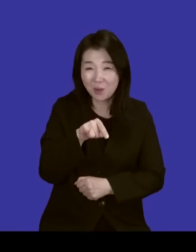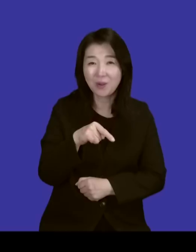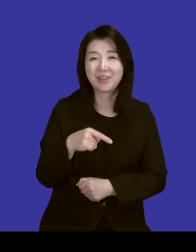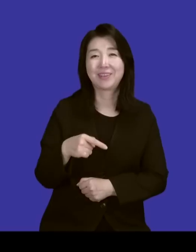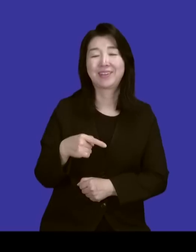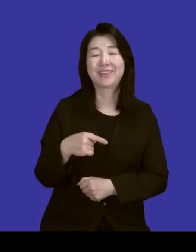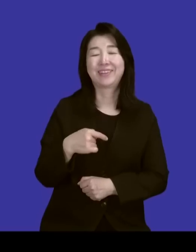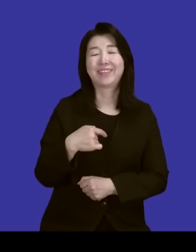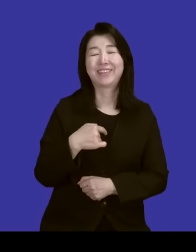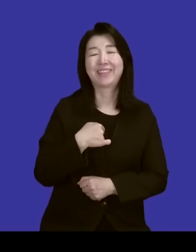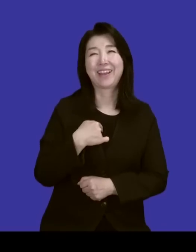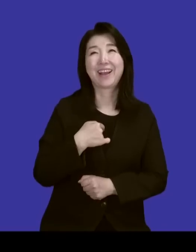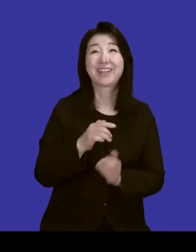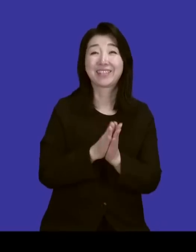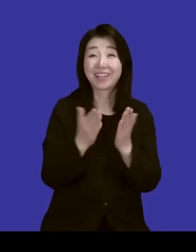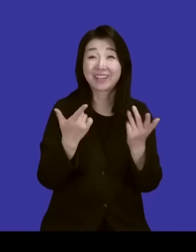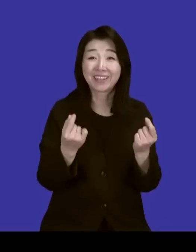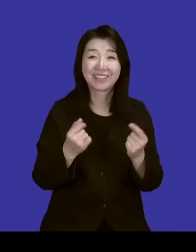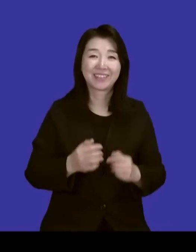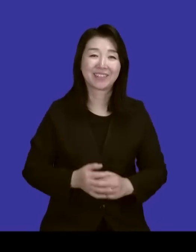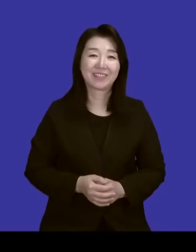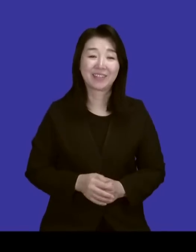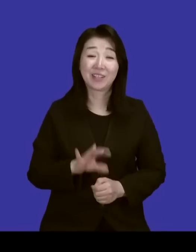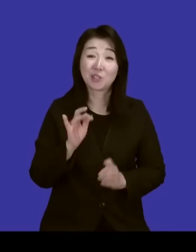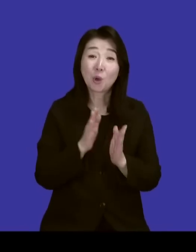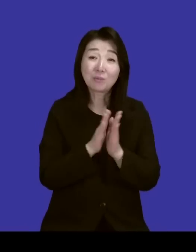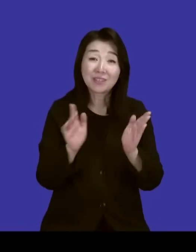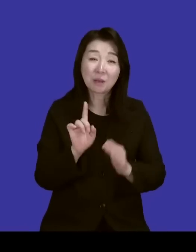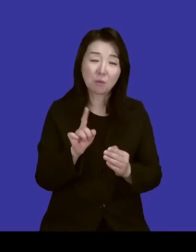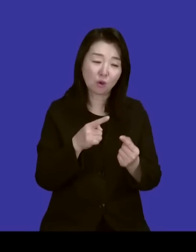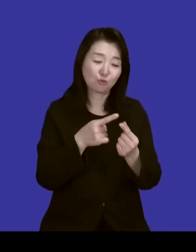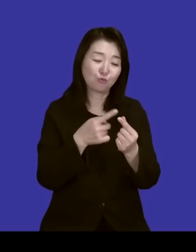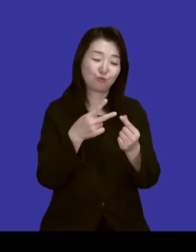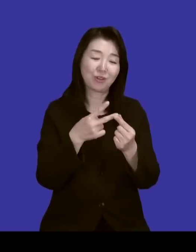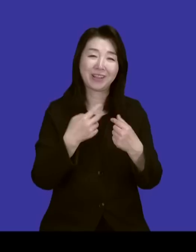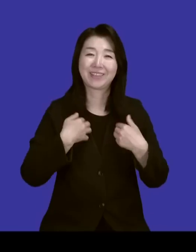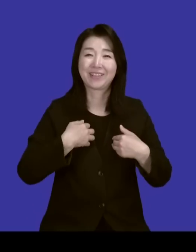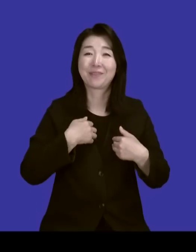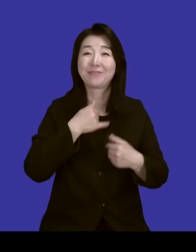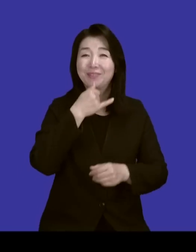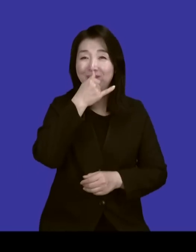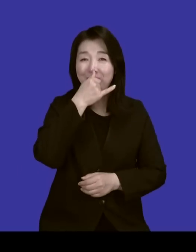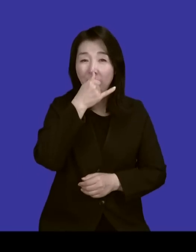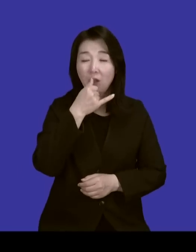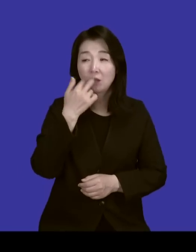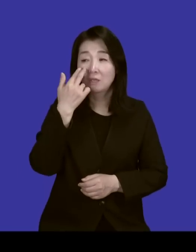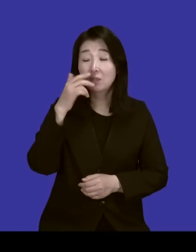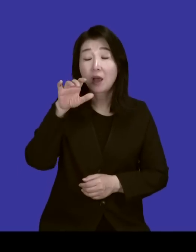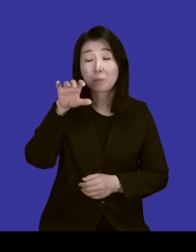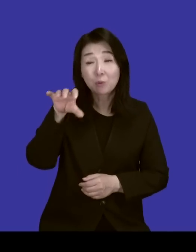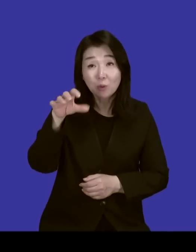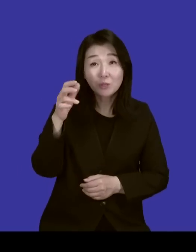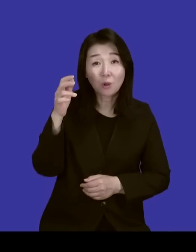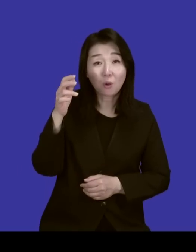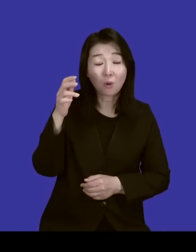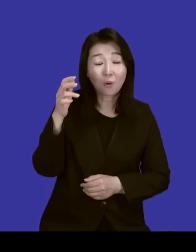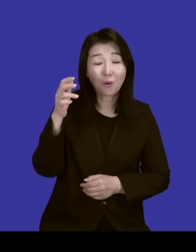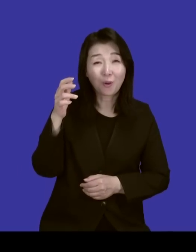도왔다고 생각을 합니다. 예, 어떻게 시작을 하셨어요, 처음에? 근데 두 가지 에피소드가 있었어요. 네네. 제가 이제 미국에서 이민 목회를 할